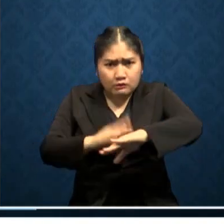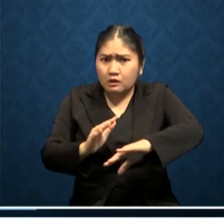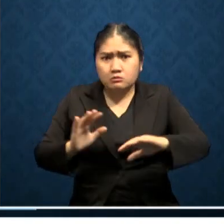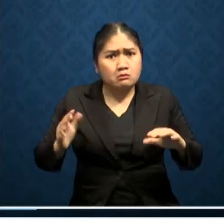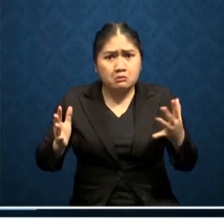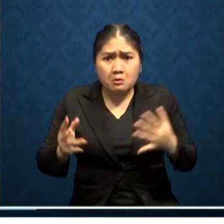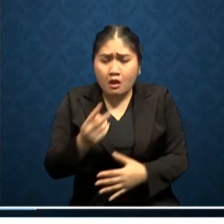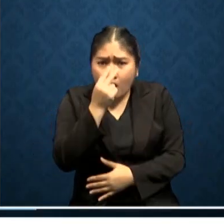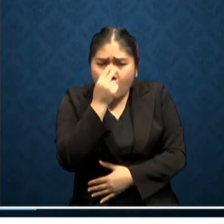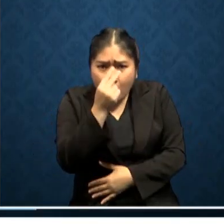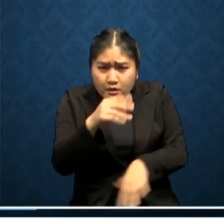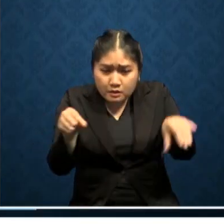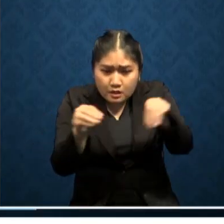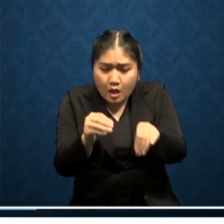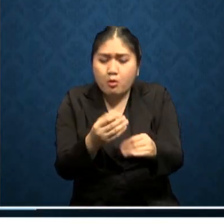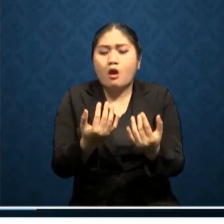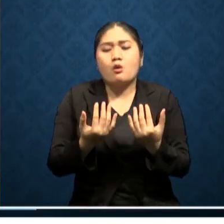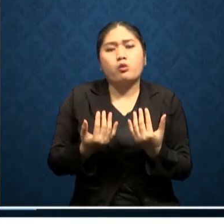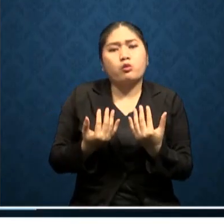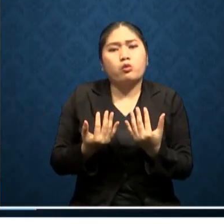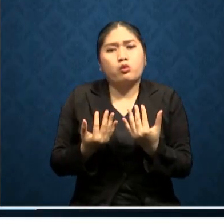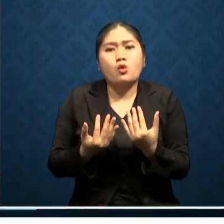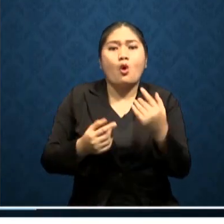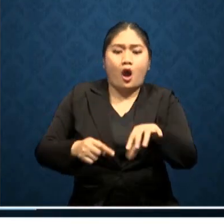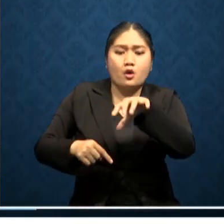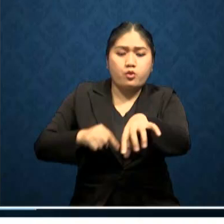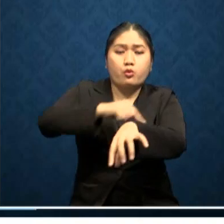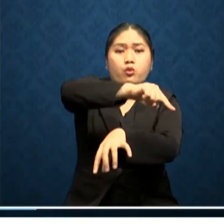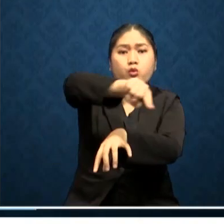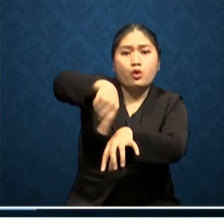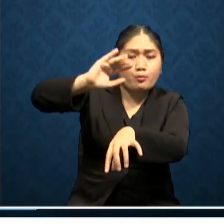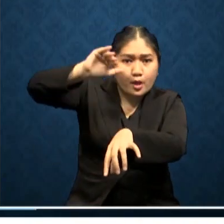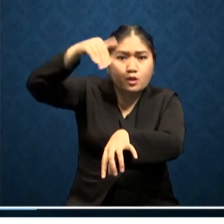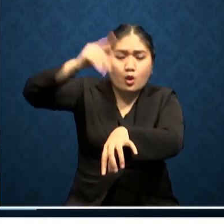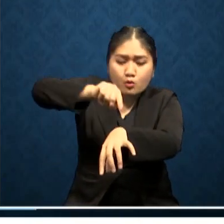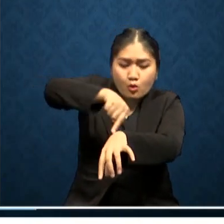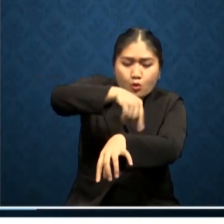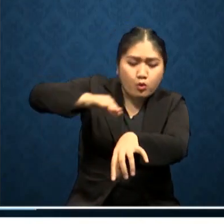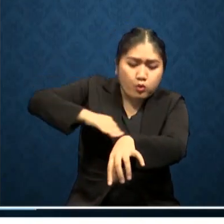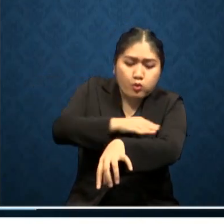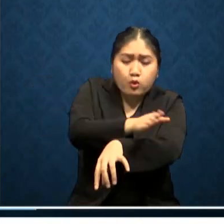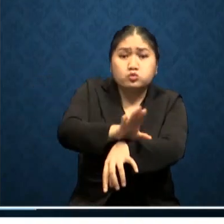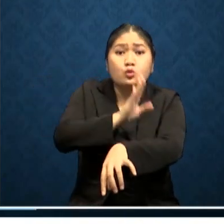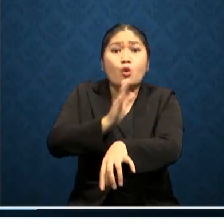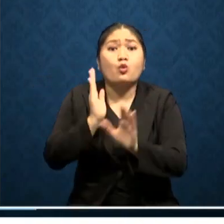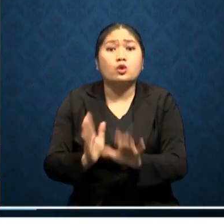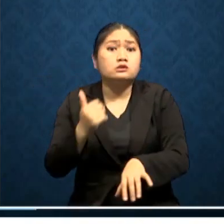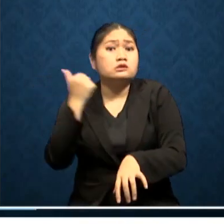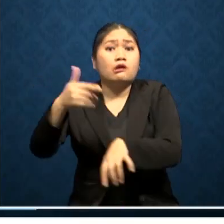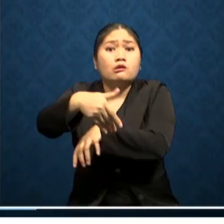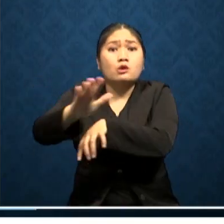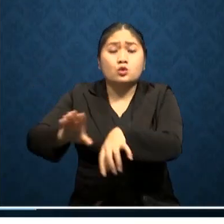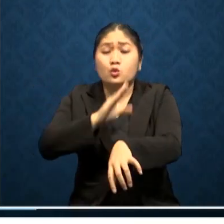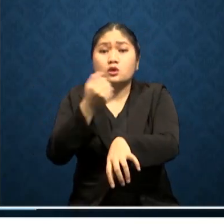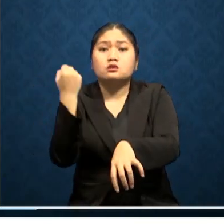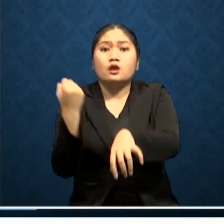นได้ว่า ชะลอให้รถในวงเวีนออกไปก่อนเพระฉนั้นถที่ คนรอกฟื้ที่ หอวาจากอเภออนไปพอวิไปจึ